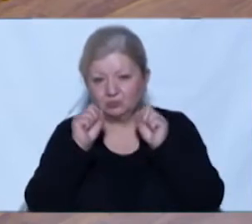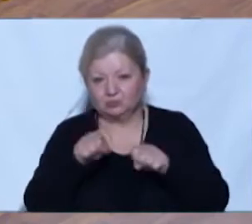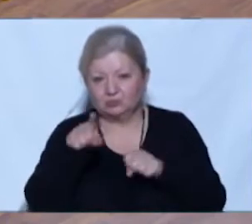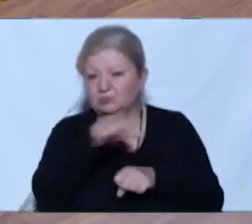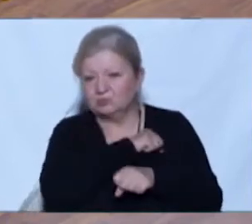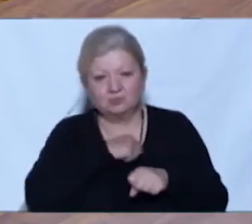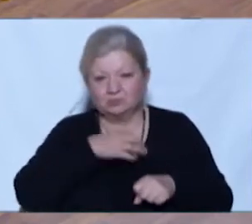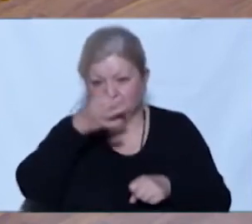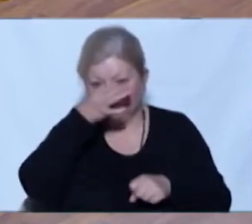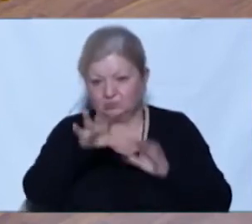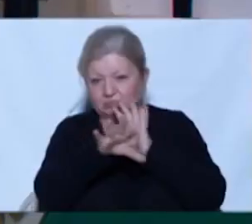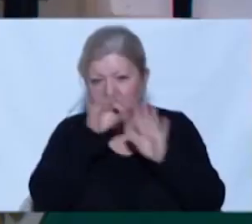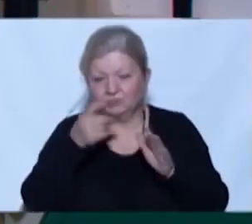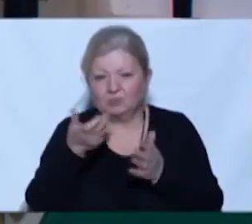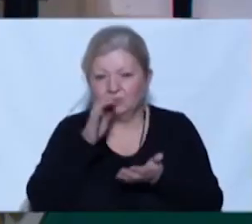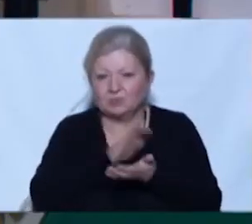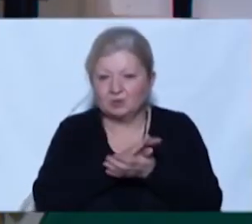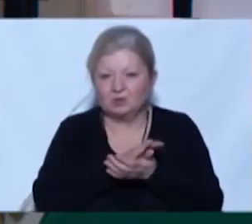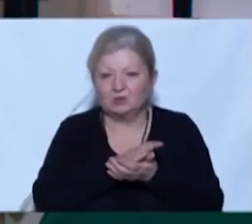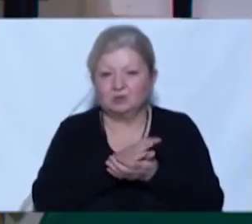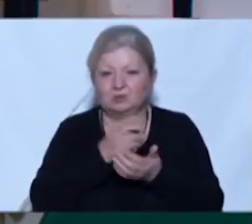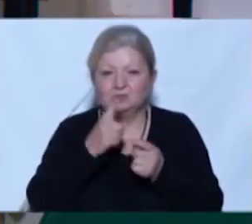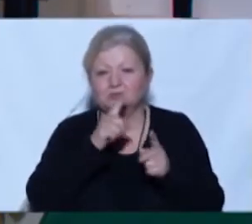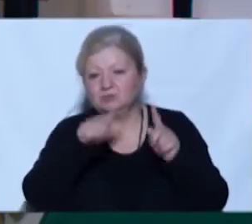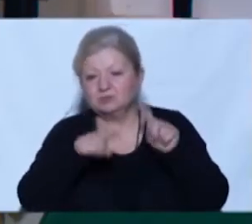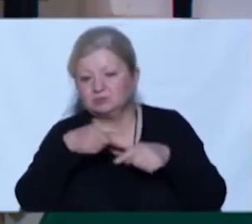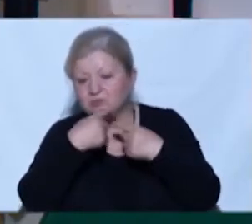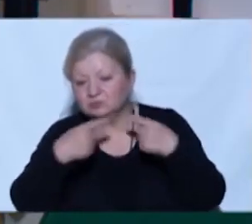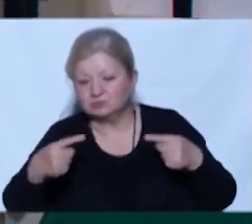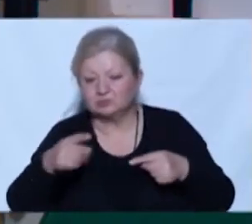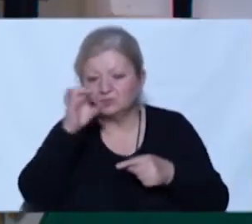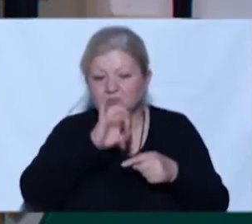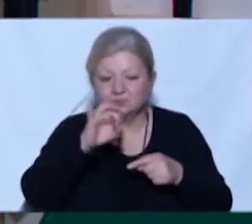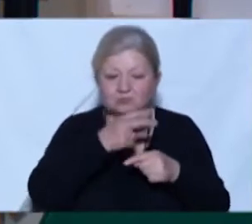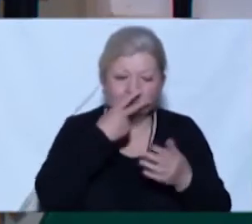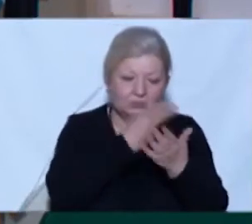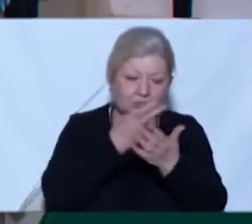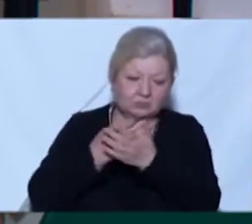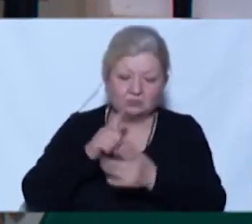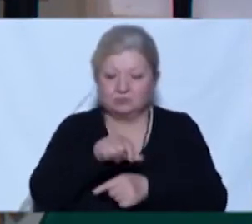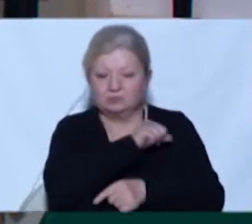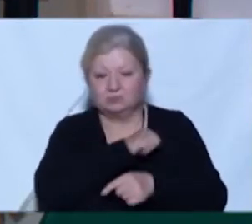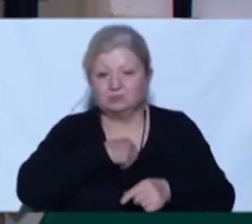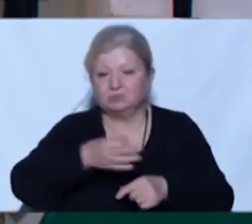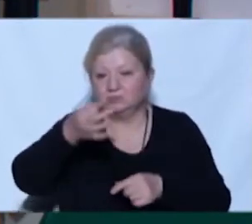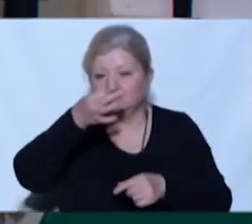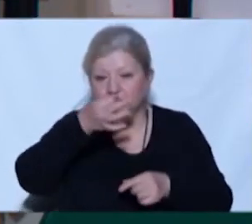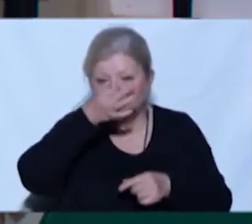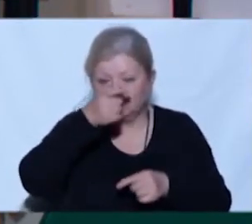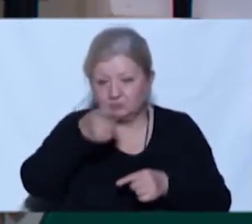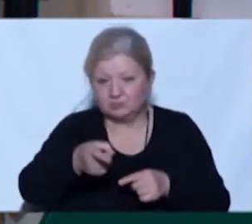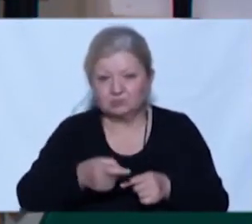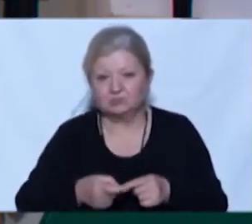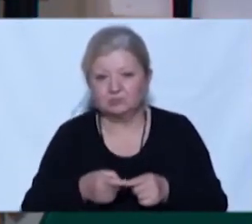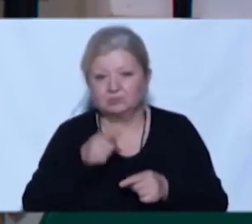თქვენთვის რომელიმე ნაცნობი, ან თუ გადახედავთ კიდევ სხვა დანარჩენ მოგზაურებს ისტორია შეისწავლეთ და თქვენთვის მოსაწონი მოგზაურის დღიური და აი